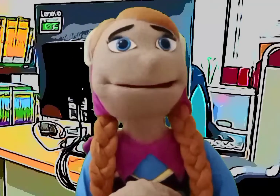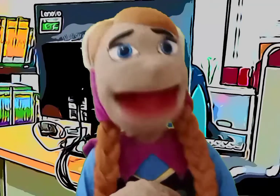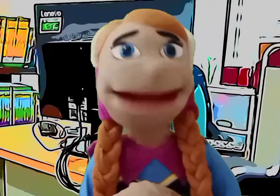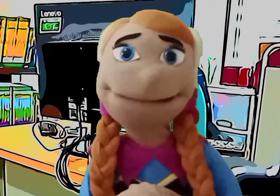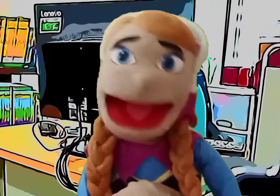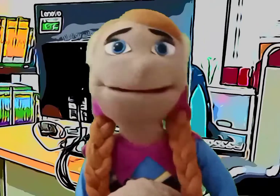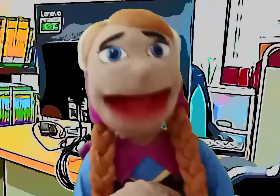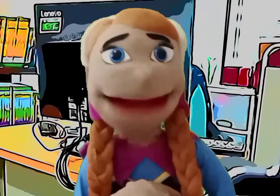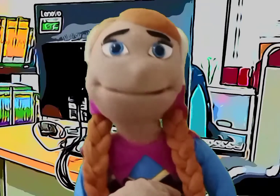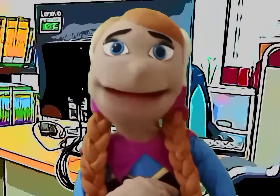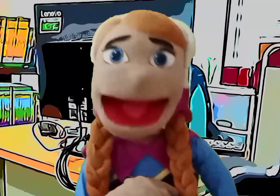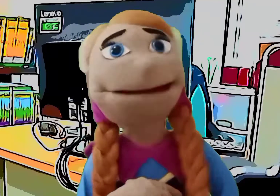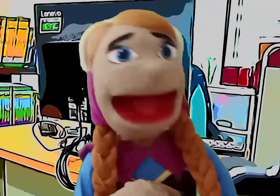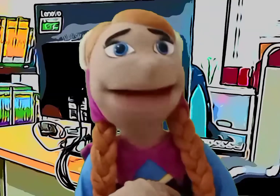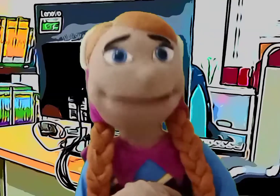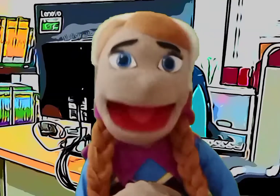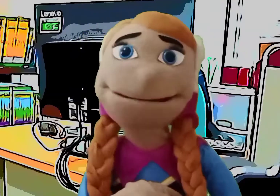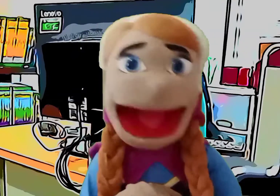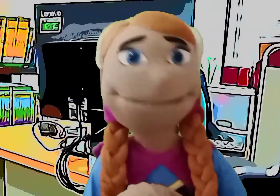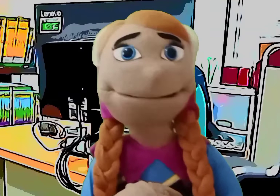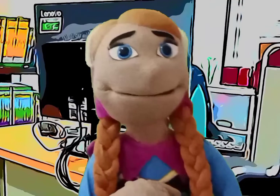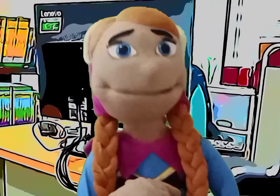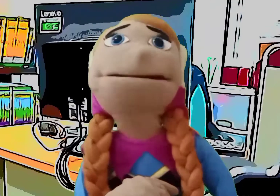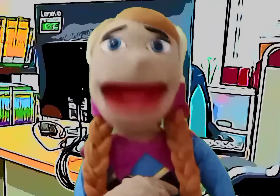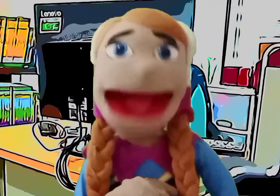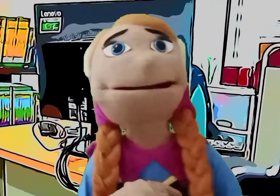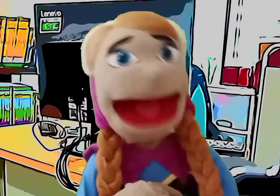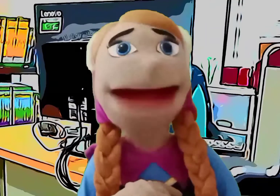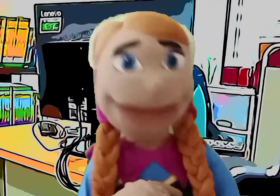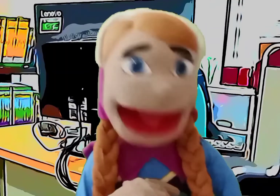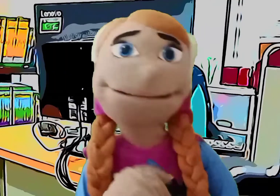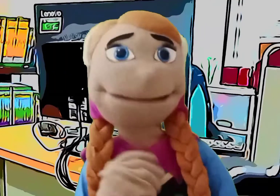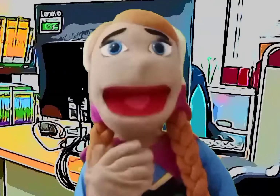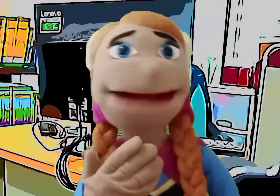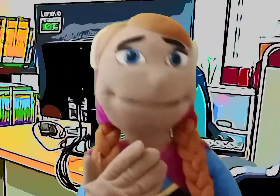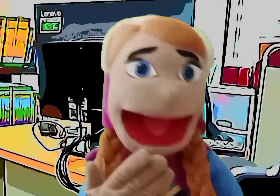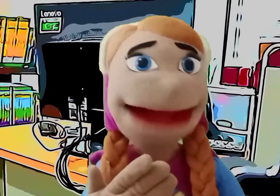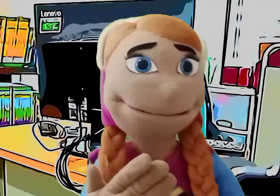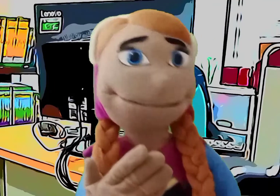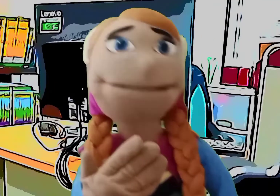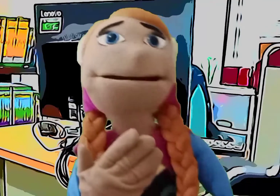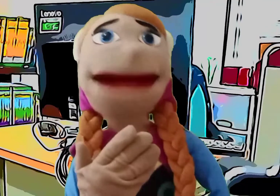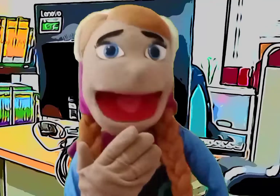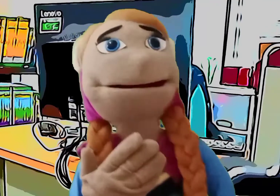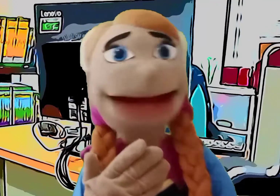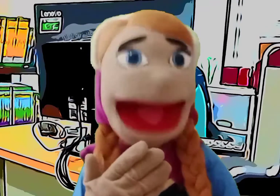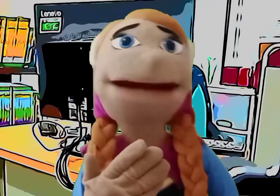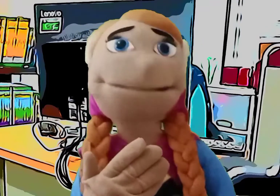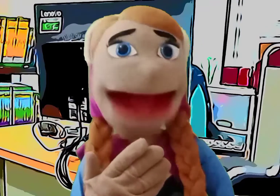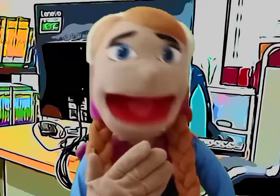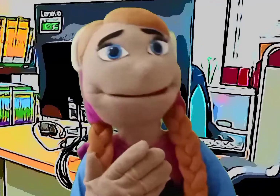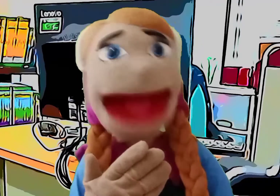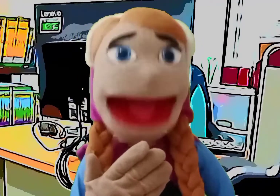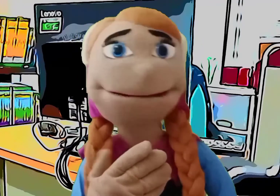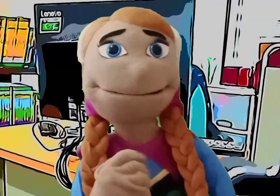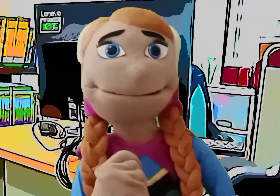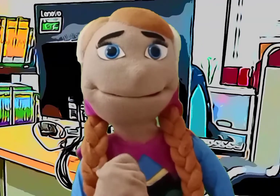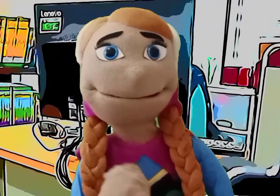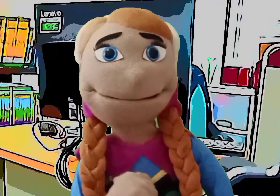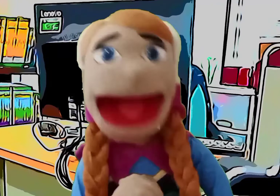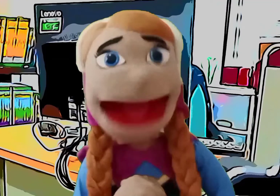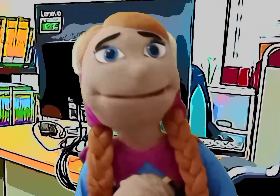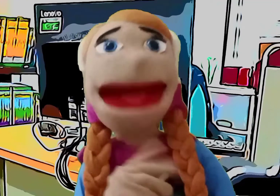na handang maglaan ng oras upang makilala sila, ng may mabuting komunikasyon at maraming